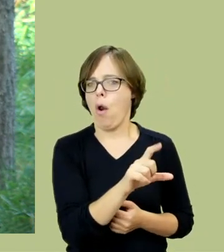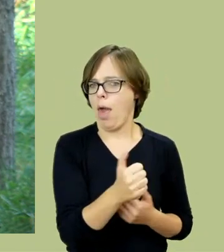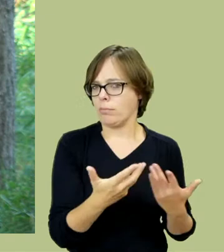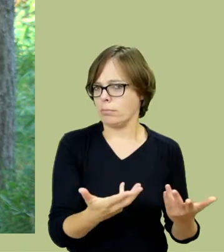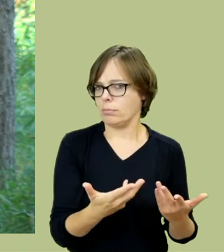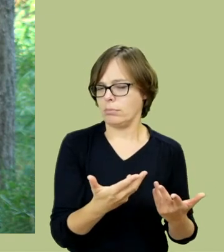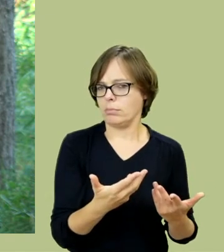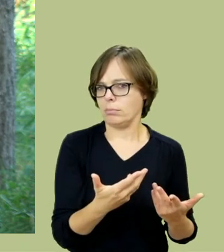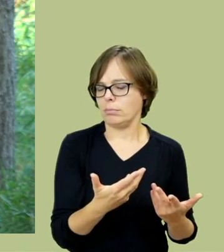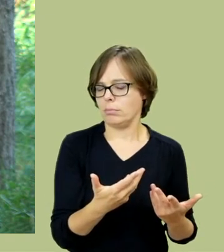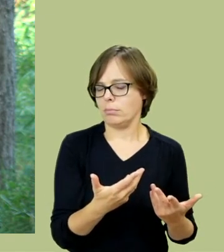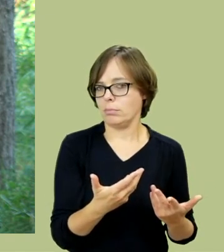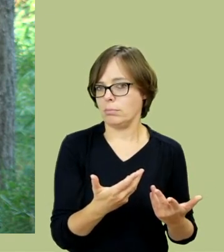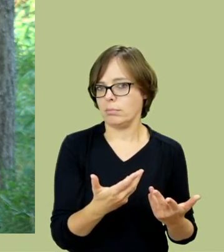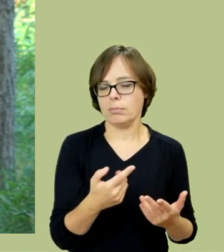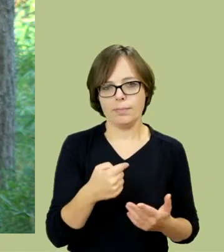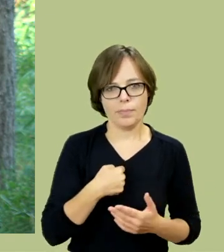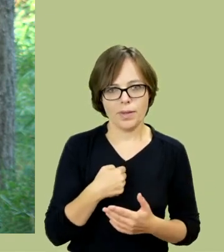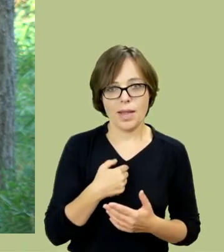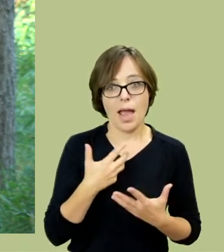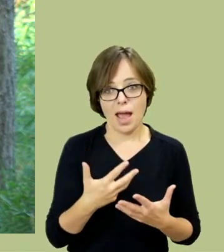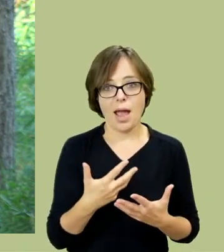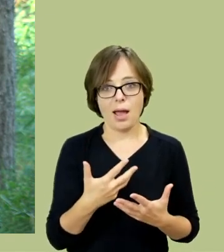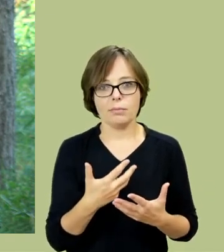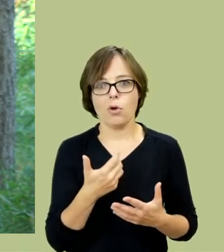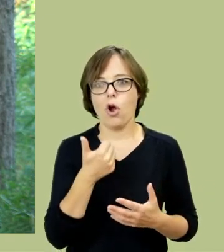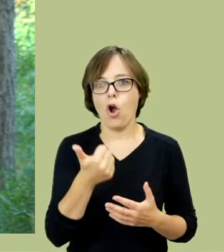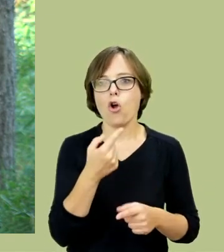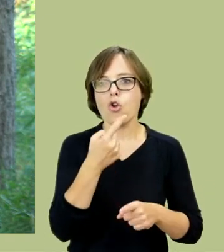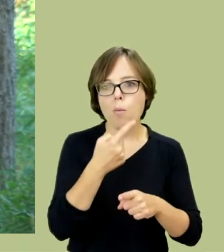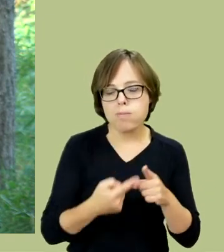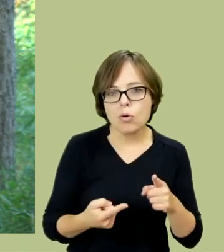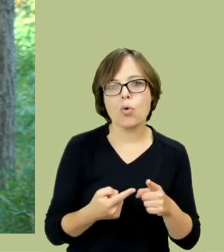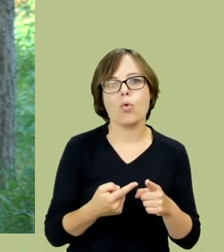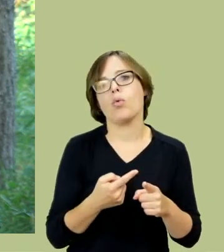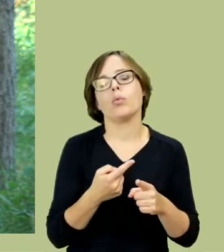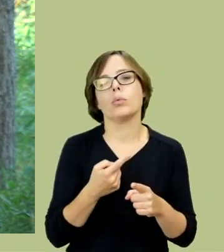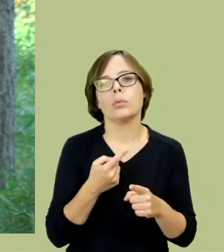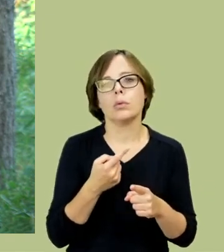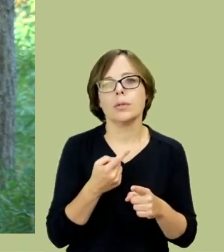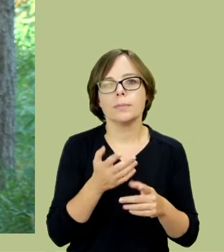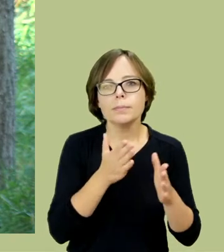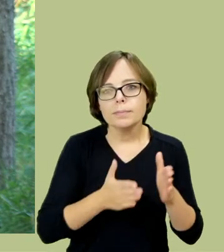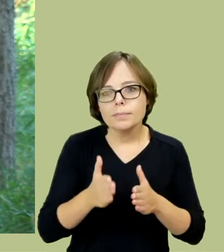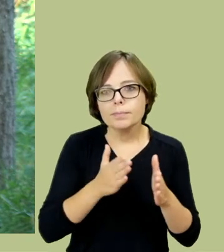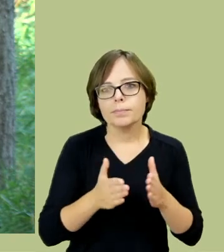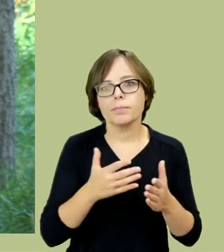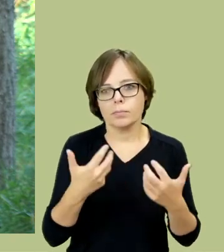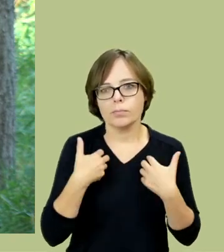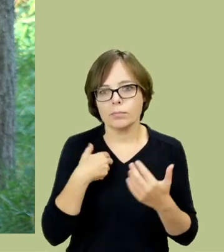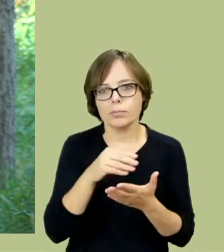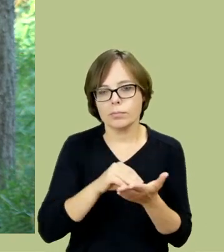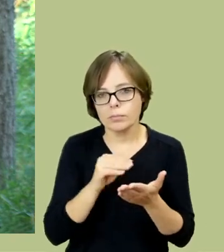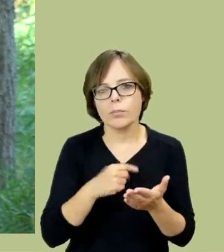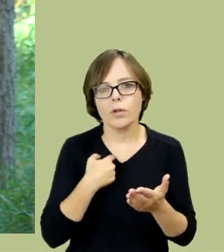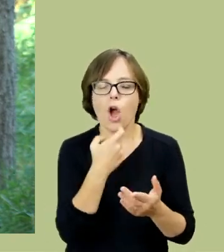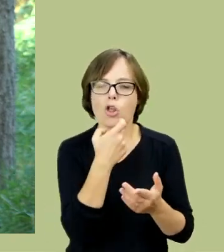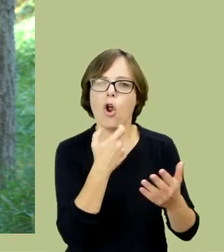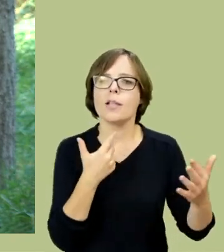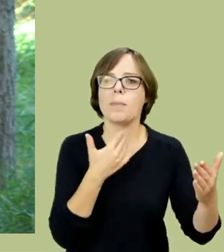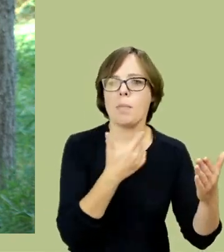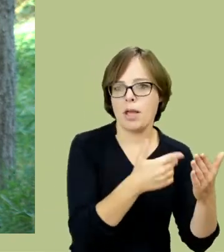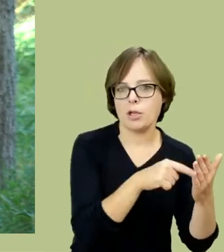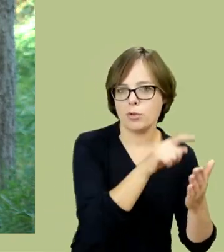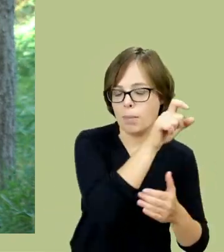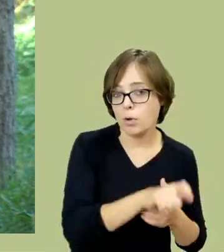ja pracując z półtora roku nad jej biografią, oczywiście jakoś zbliżyłam się do tej postaci, a nieraz miałam